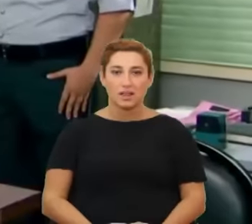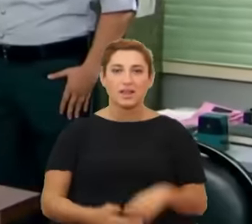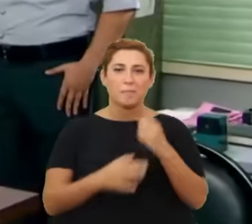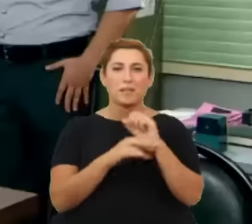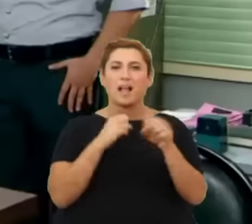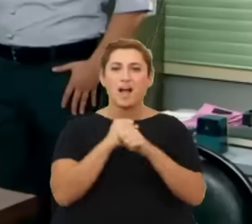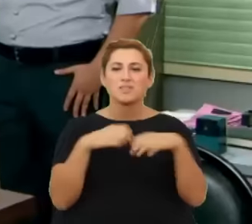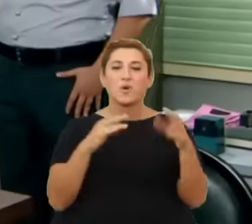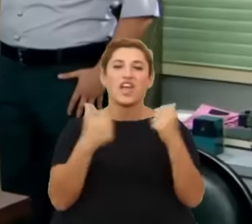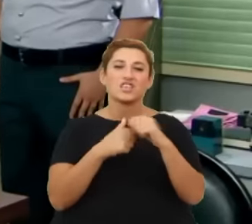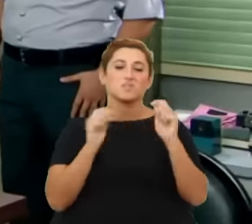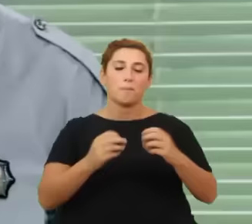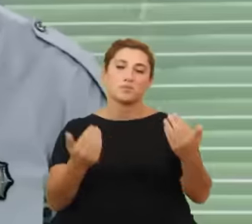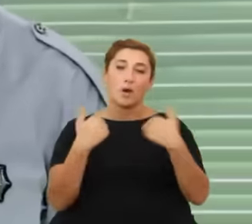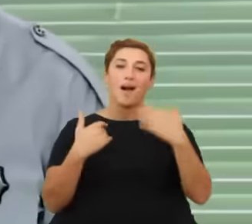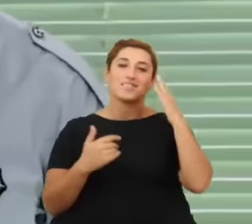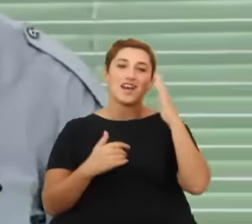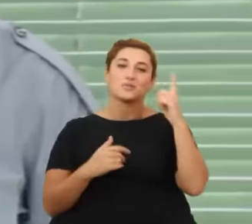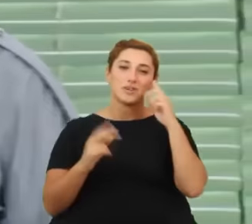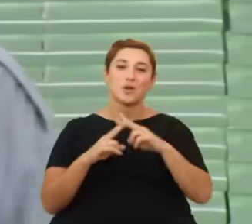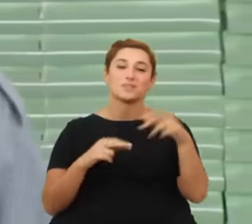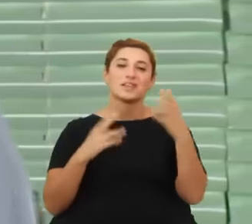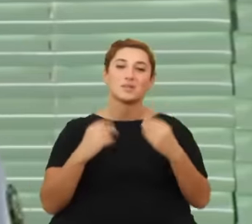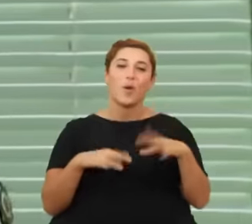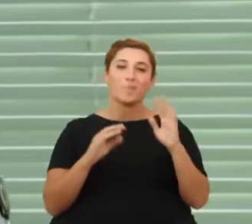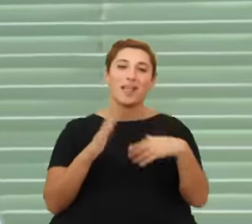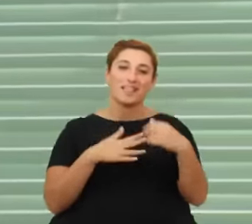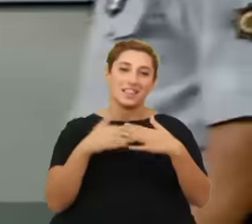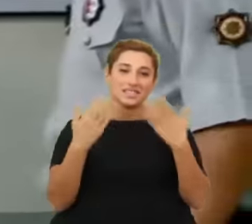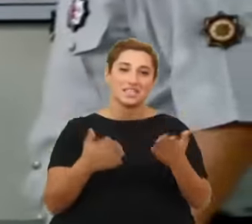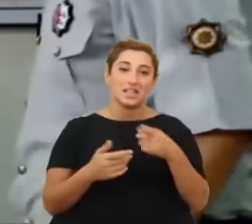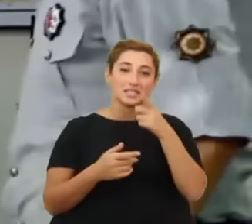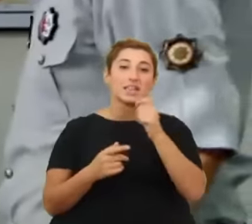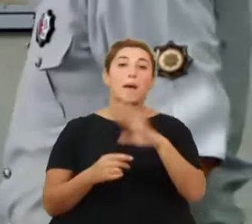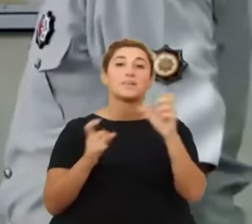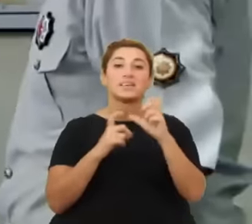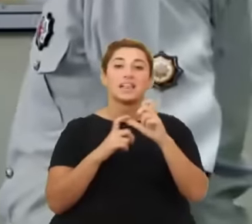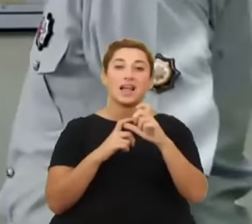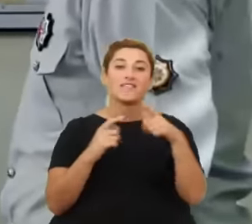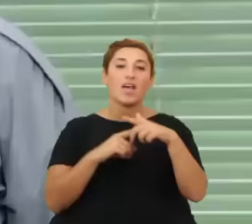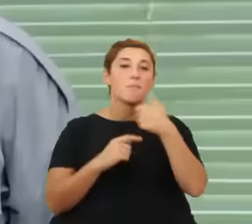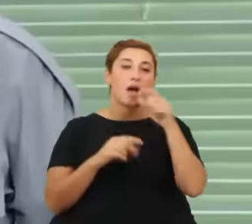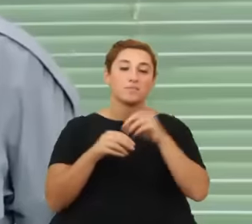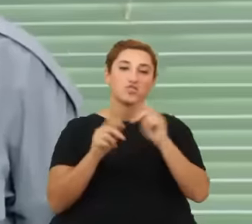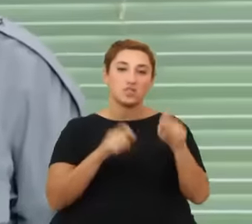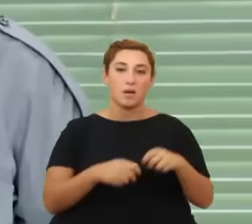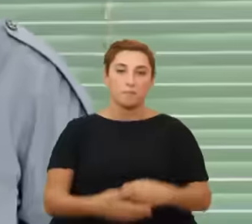de diyebilirsin. Hanım yapmış, yollamış. Ha, sağ olsun başkomiserim, eksik olmasın ya. Eline sağlık. Sala yapmadı Selahattin, Fiyemi abileri yaptı.